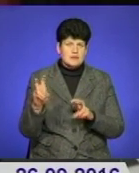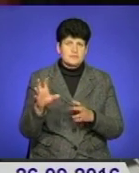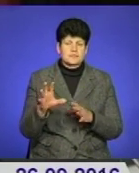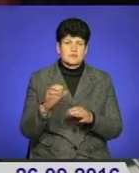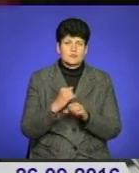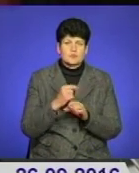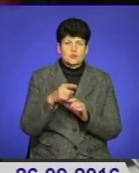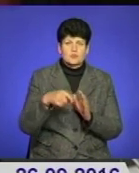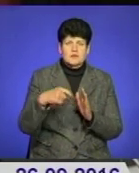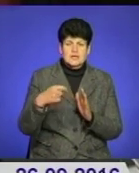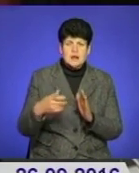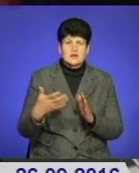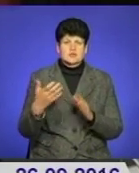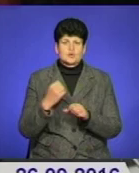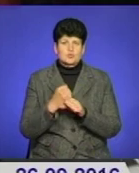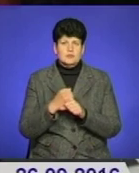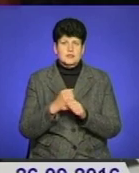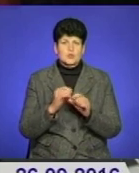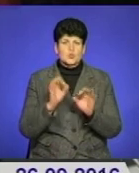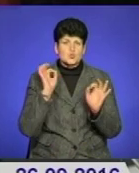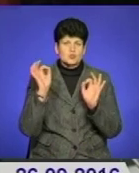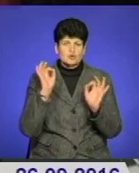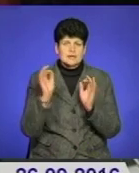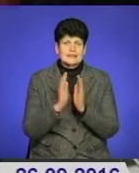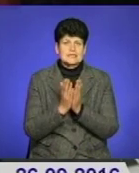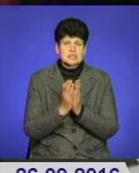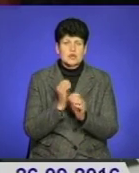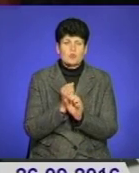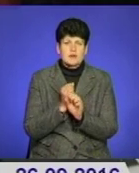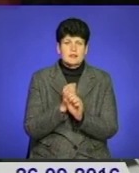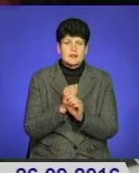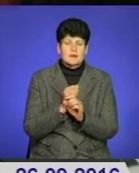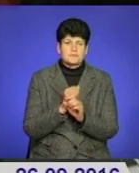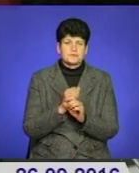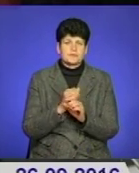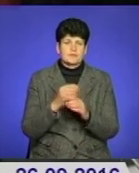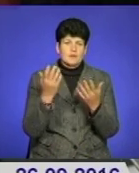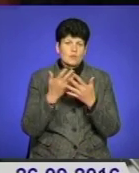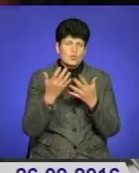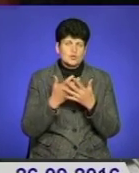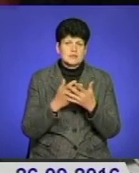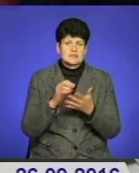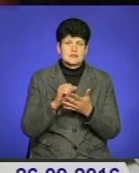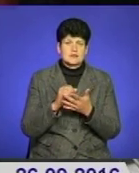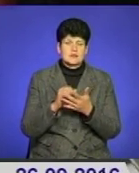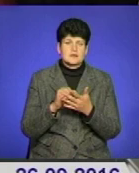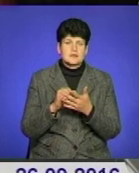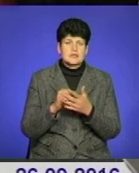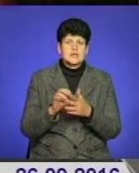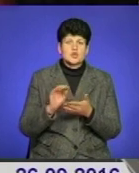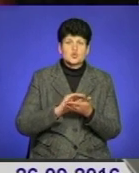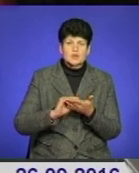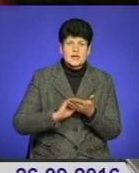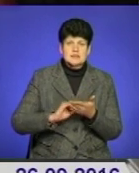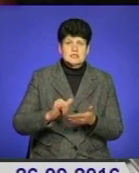тут передачі, і пробували озвучувати книжки, і робили мультфільми, і займали на музичних інструментах, і